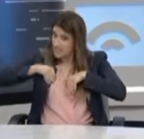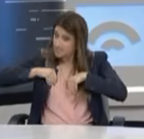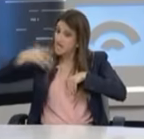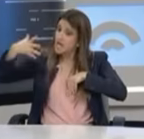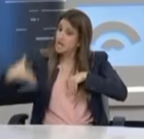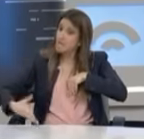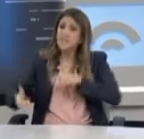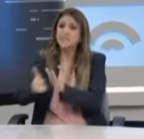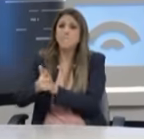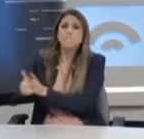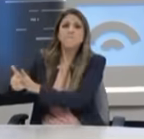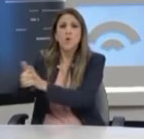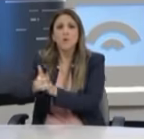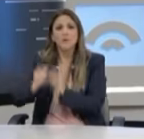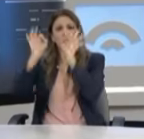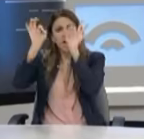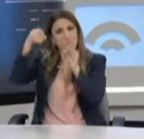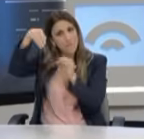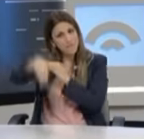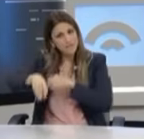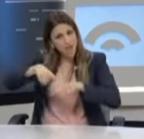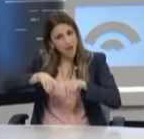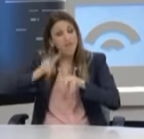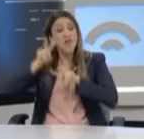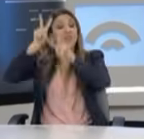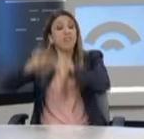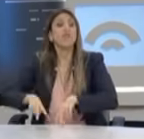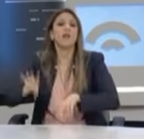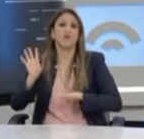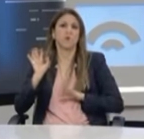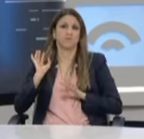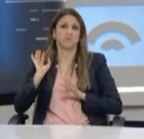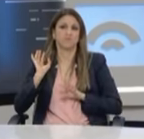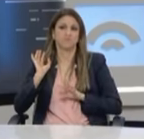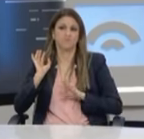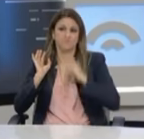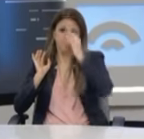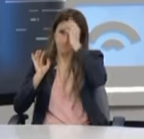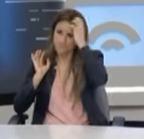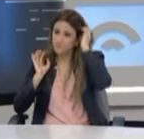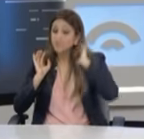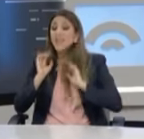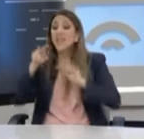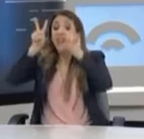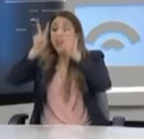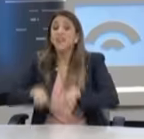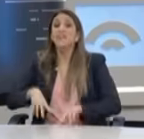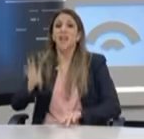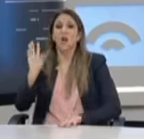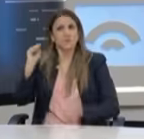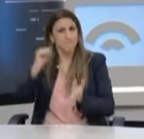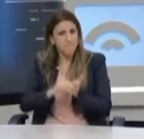ύπαρξη μακεδονικής μειονότητας στο έδαφος της. Δεν αναγνωρίζει, επαναλαμβάνω, δεν